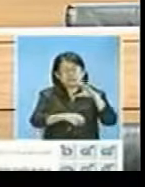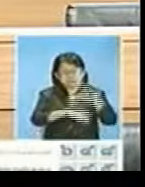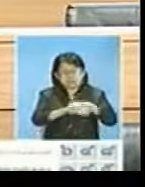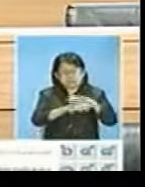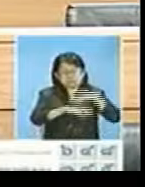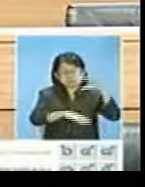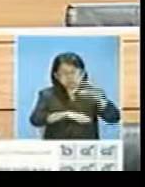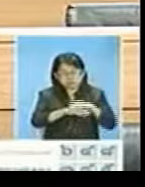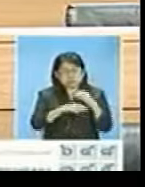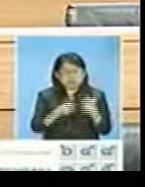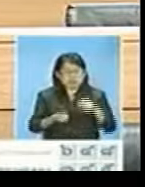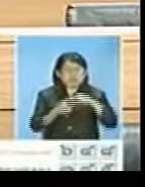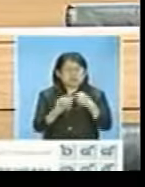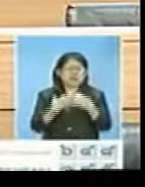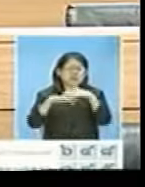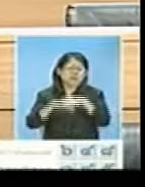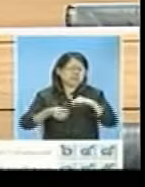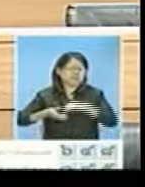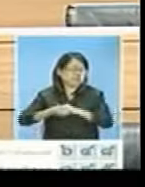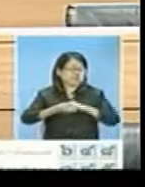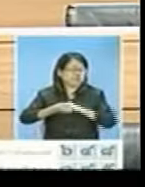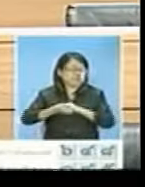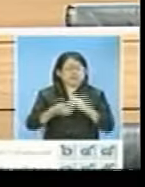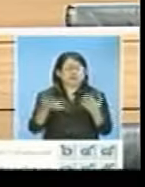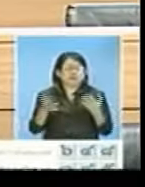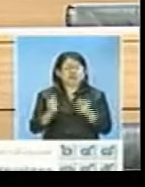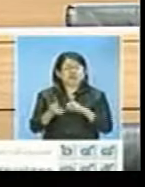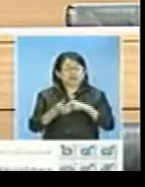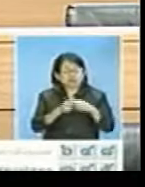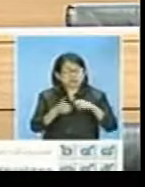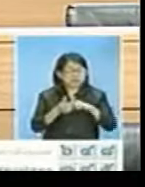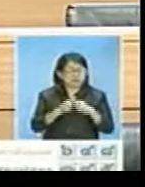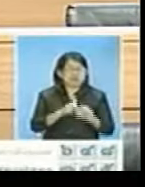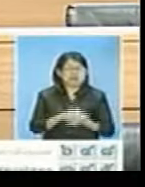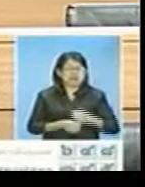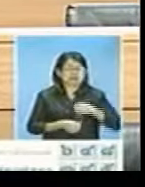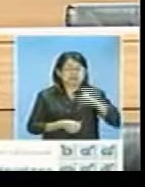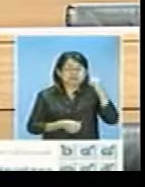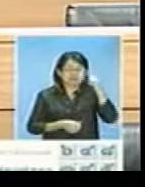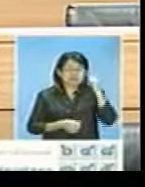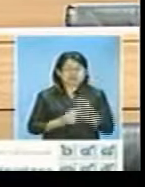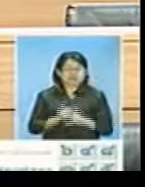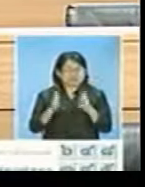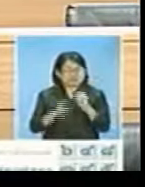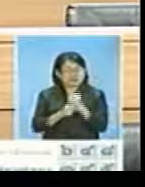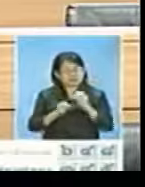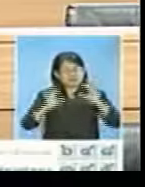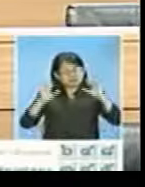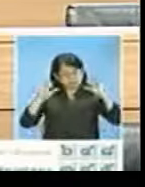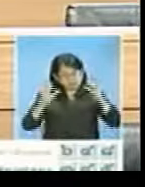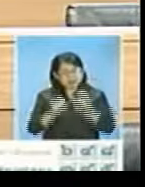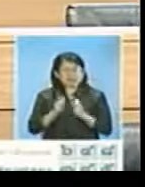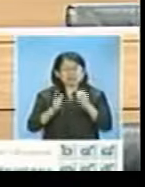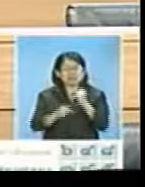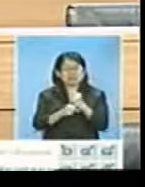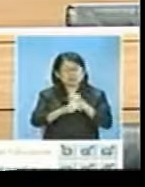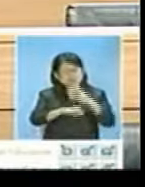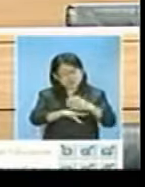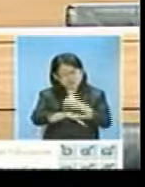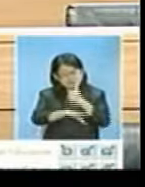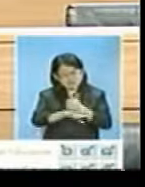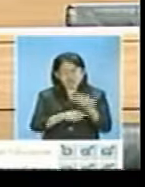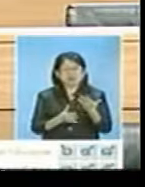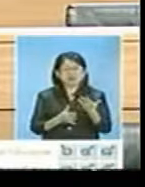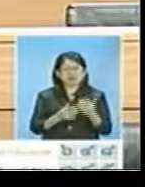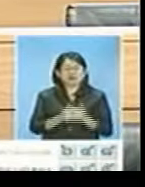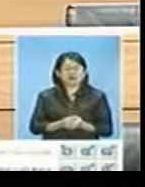จะต้องปรองดองกันอยู่เนี่ยเพราะฉะนั้นท่านประธานที่เคารพครับผมมีความเห็นว่าคนเป็นข้าราชการคนเป็นนักการเมือง